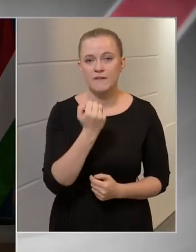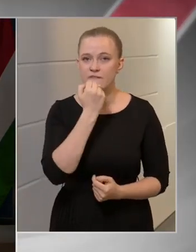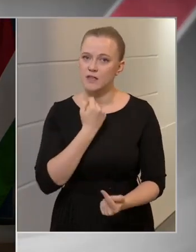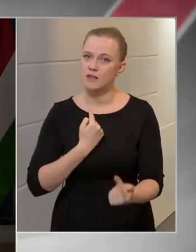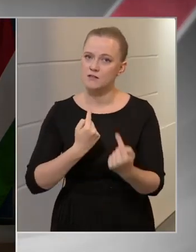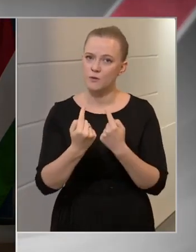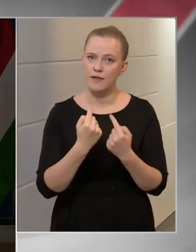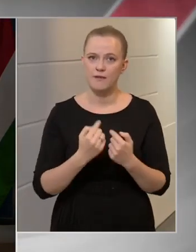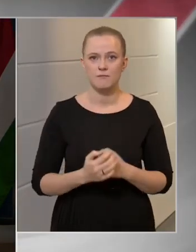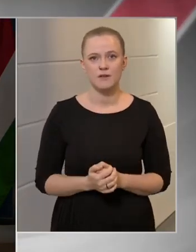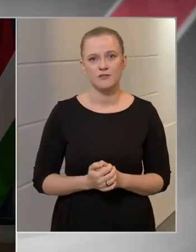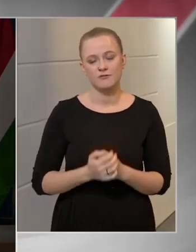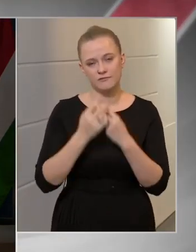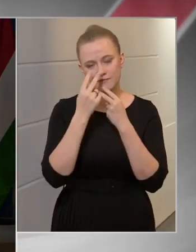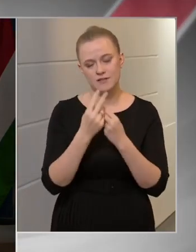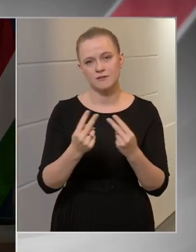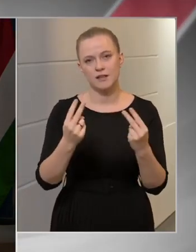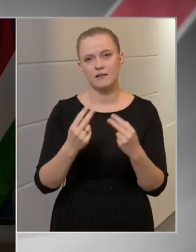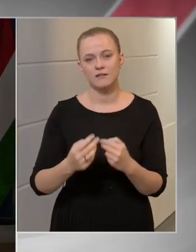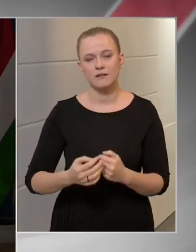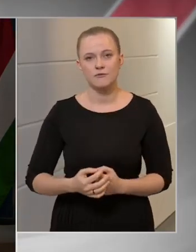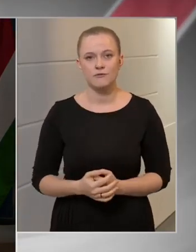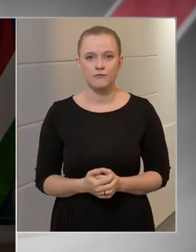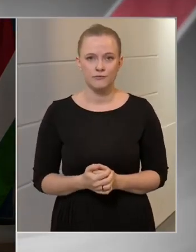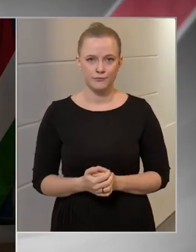vigyázzunk egymásra, viszontlátásra!